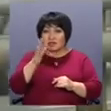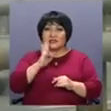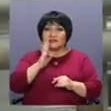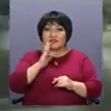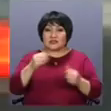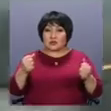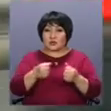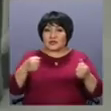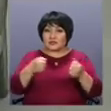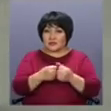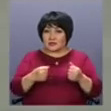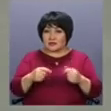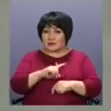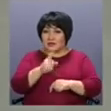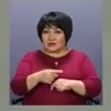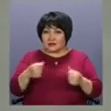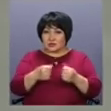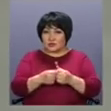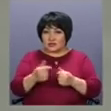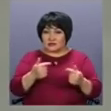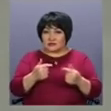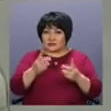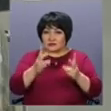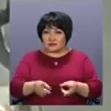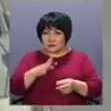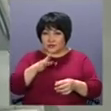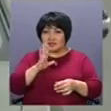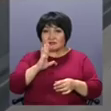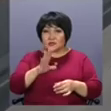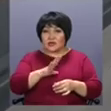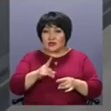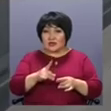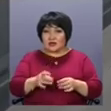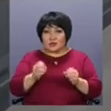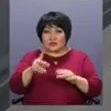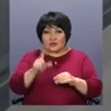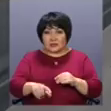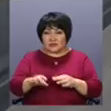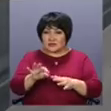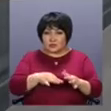қатты соққыдан зардап шеккен бойжеткен қаза тауыпты. Ал күдікті оқиға орнынан дереу ізін